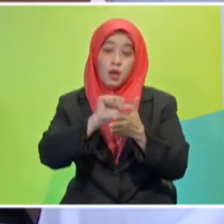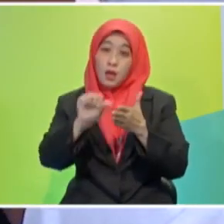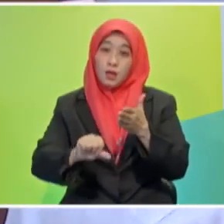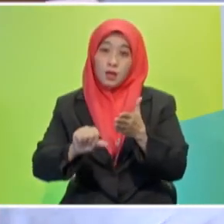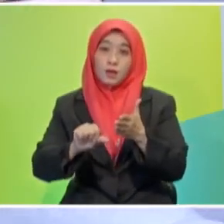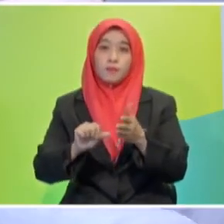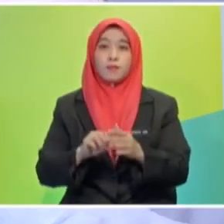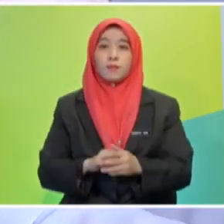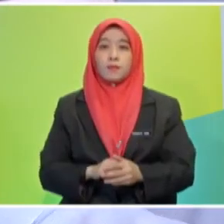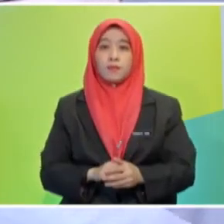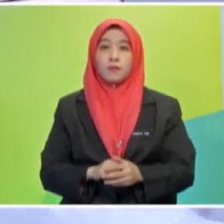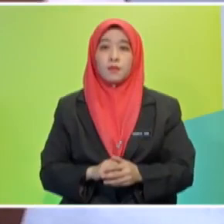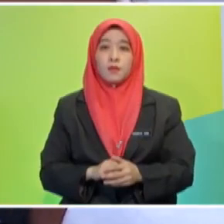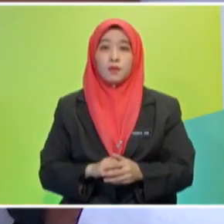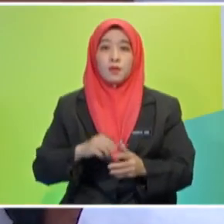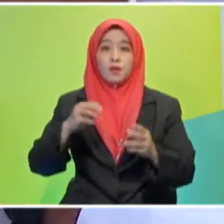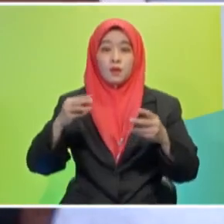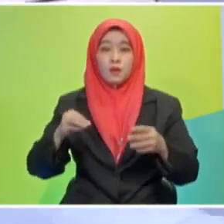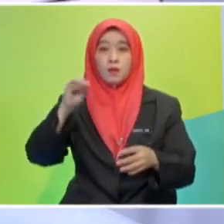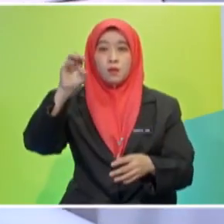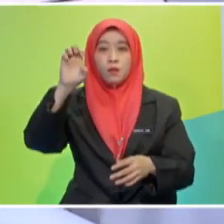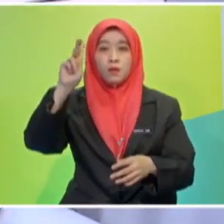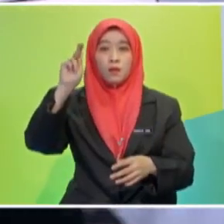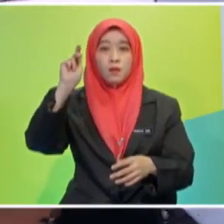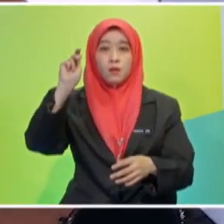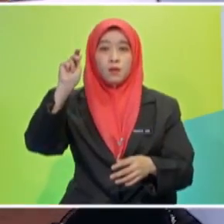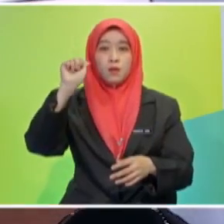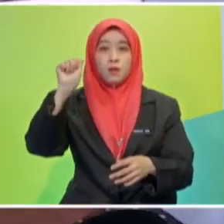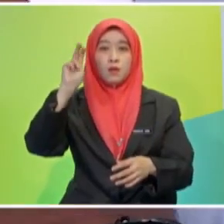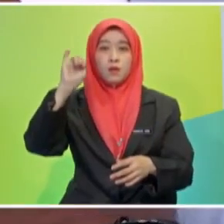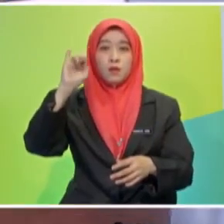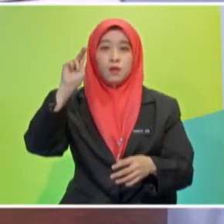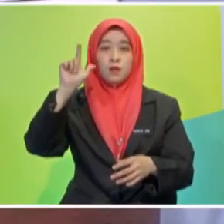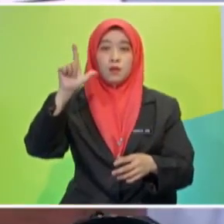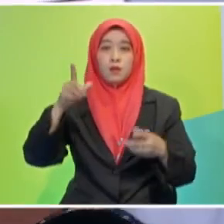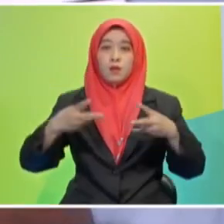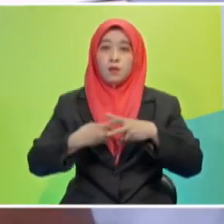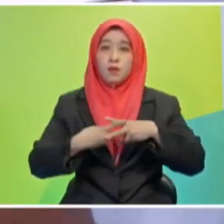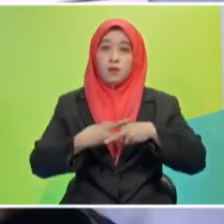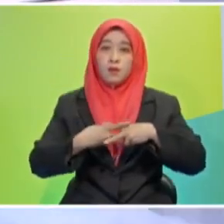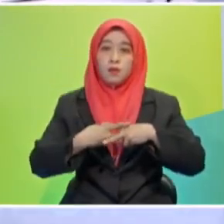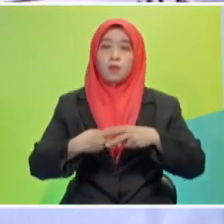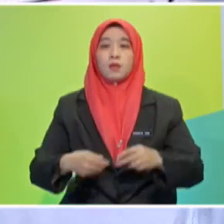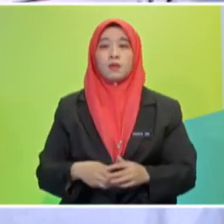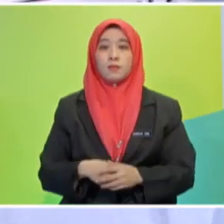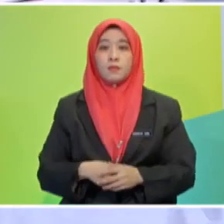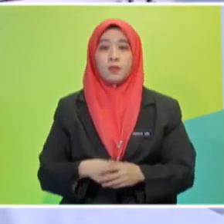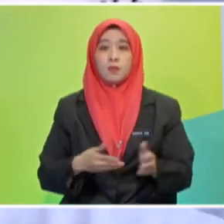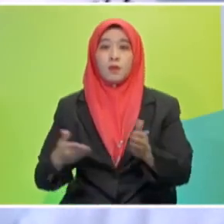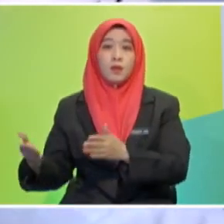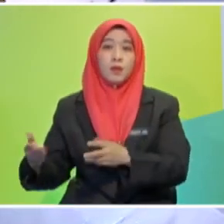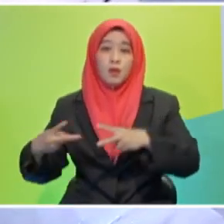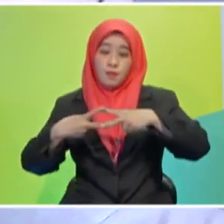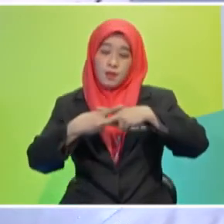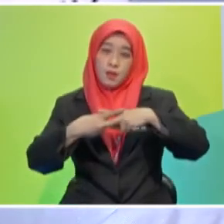mudah sekali lah. Mekanikal, iaitu membawa komponen mekanikal. Jadi bila kita gabungkan ke